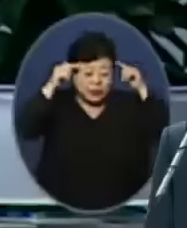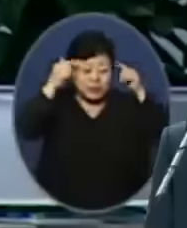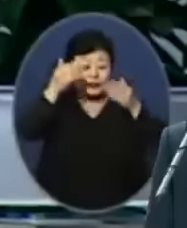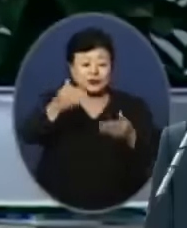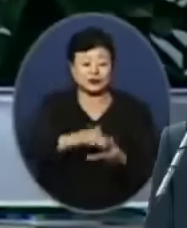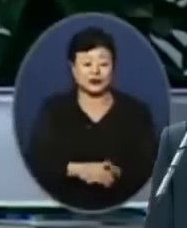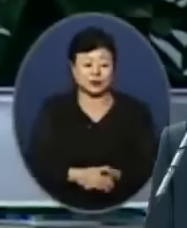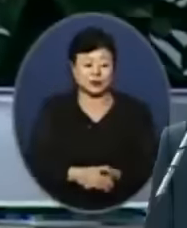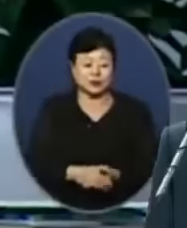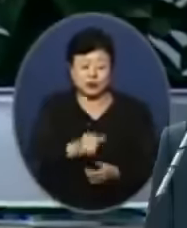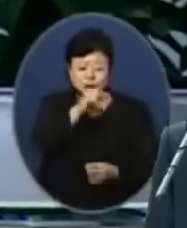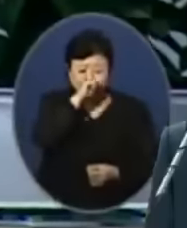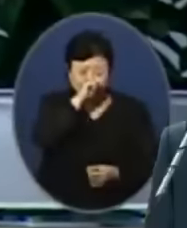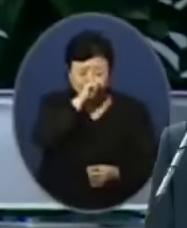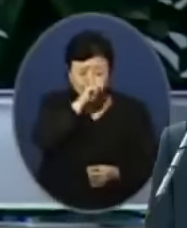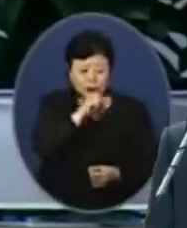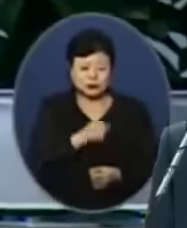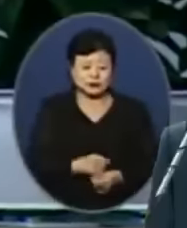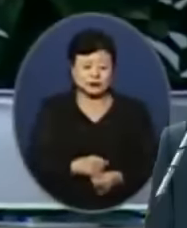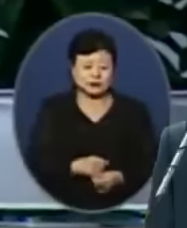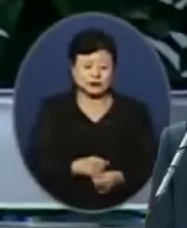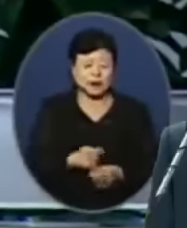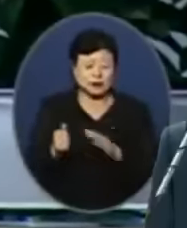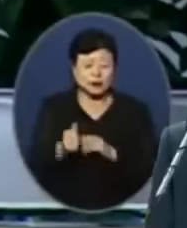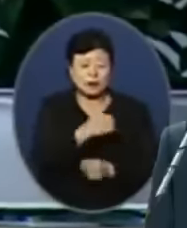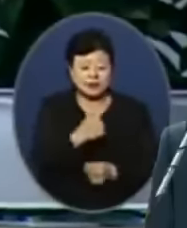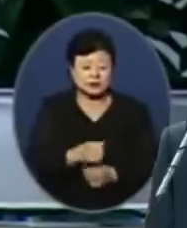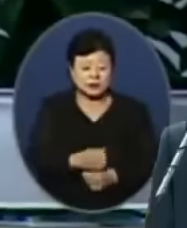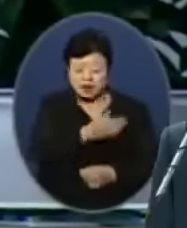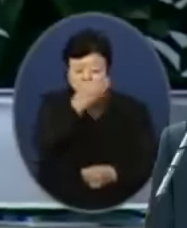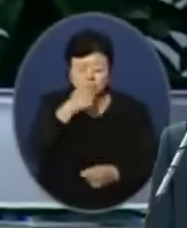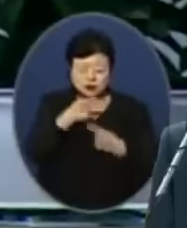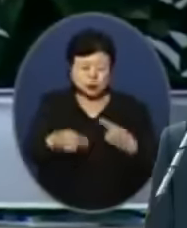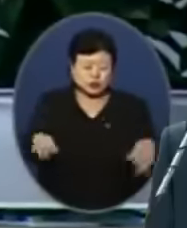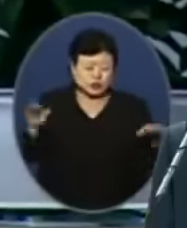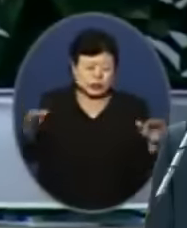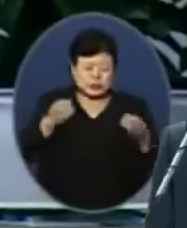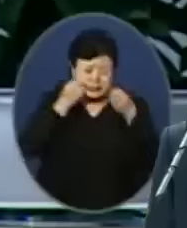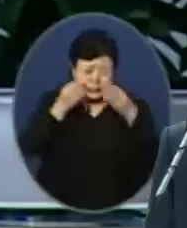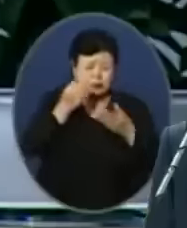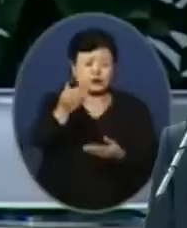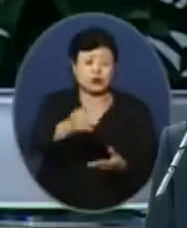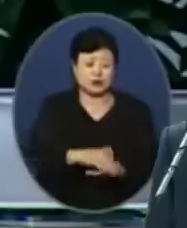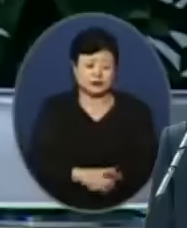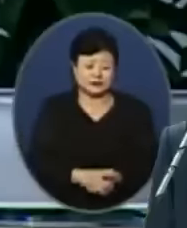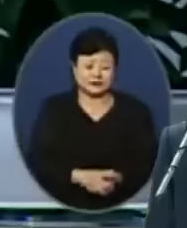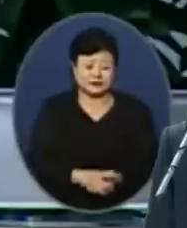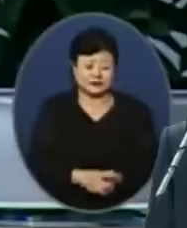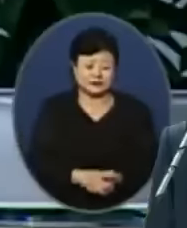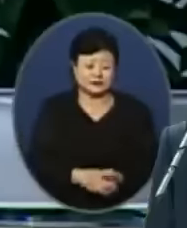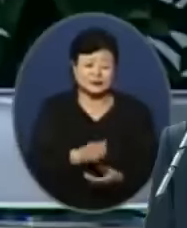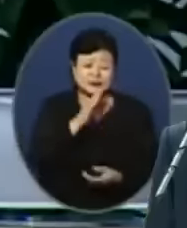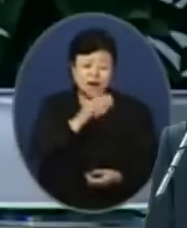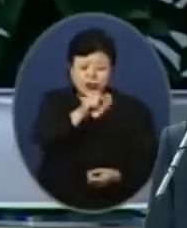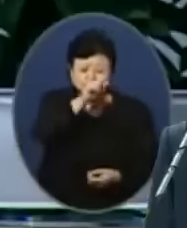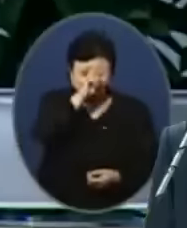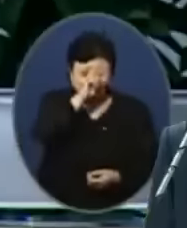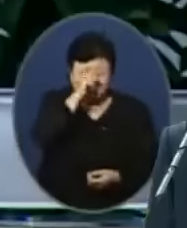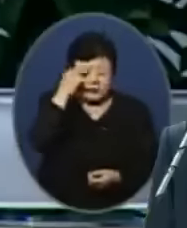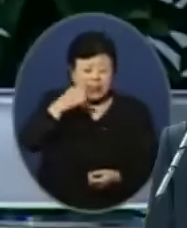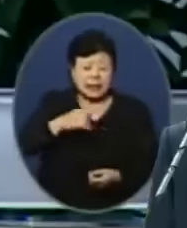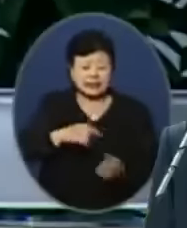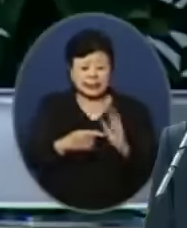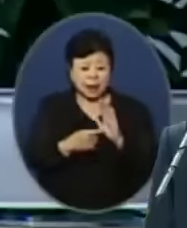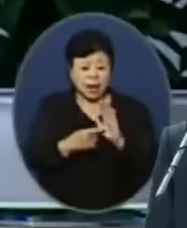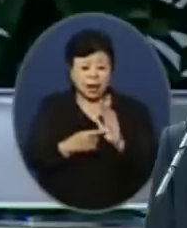관을 씌우시며 좋은 것으로 내 소문을 만족해 하사 내 청춘으로 독수리같이 새롭게 하시는도다. 얼마나 좋은